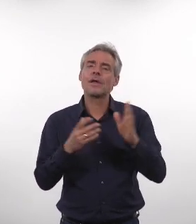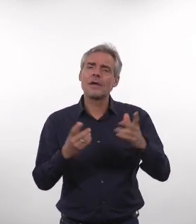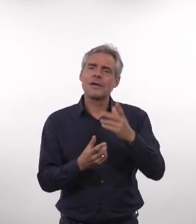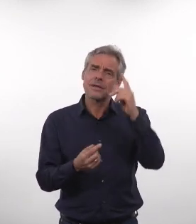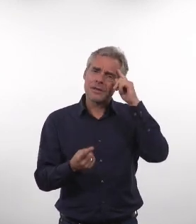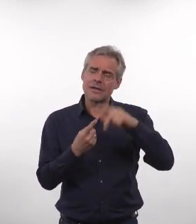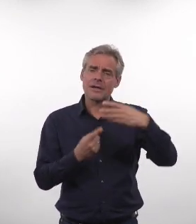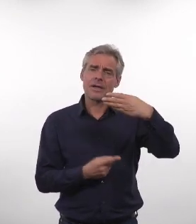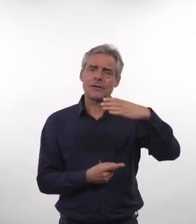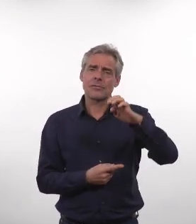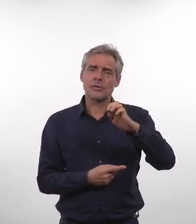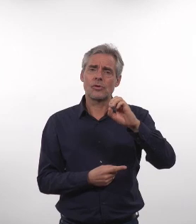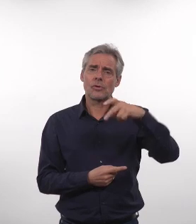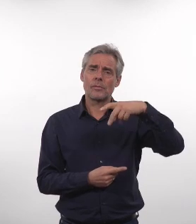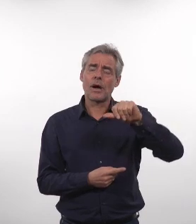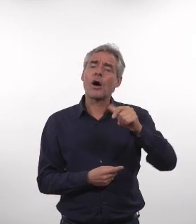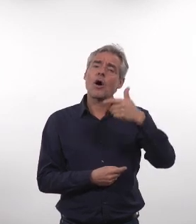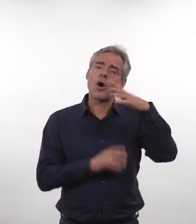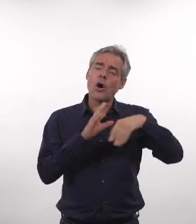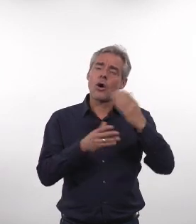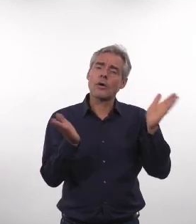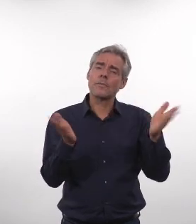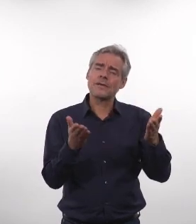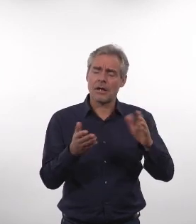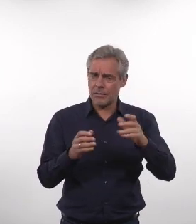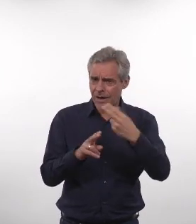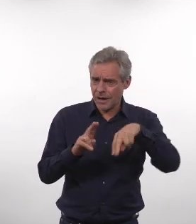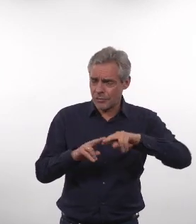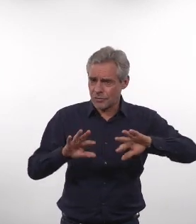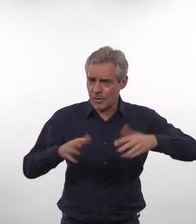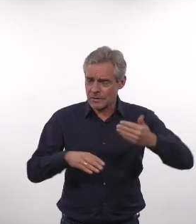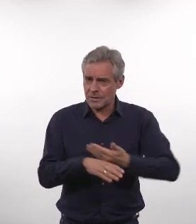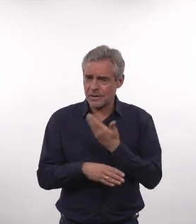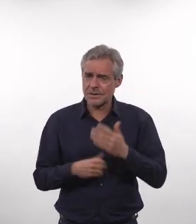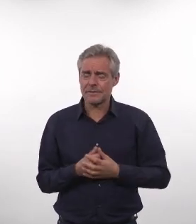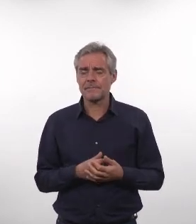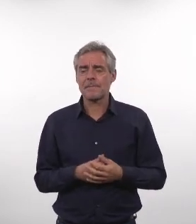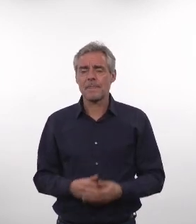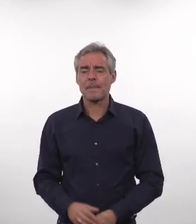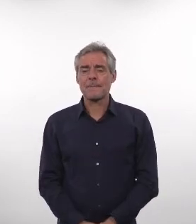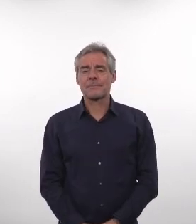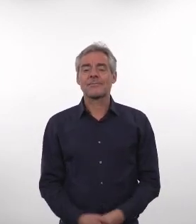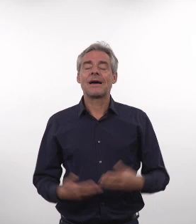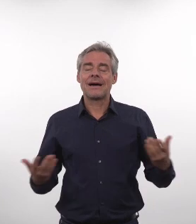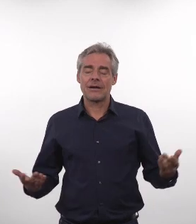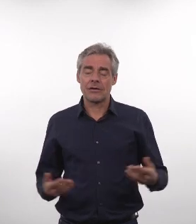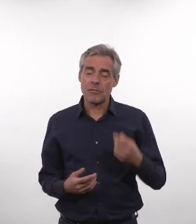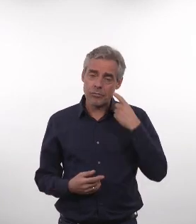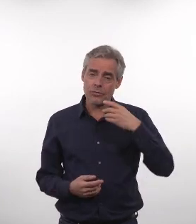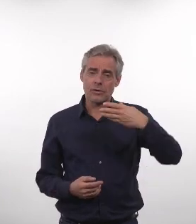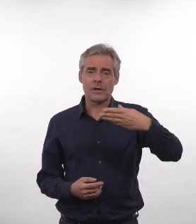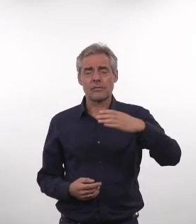du MEOPA hors milieu hospitalier. Est-ce que vous avez une réponse à ce niveau-là, docteur Masson? Alors, pour le